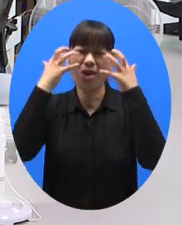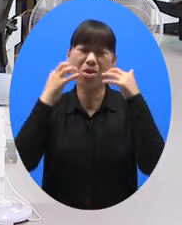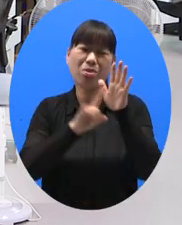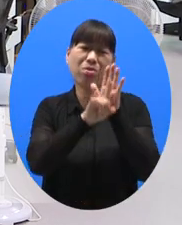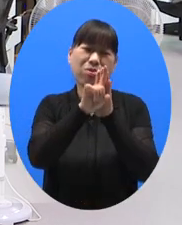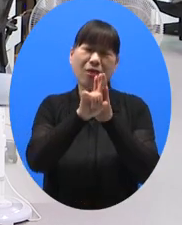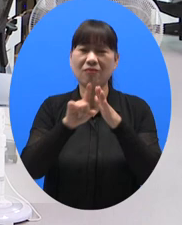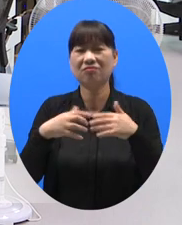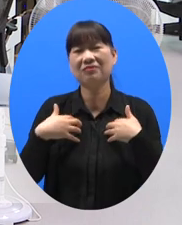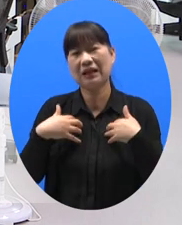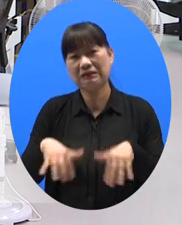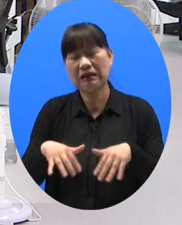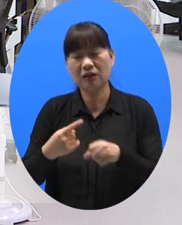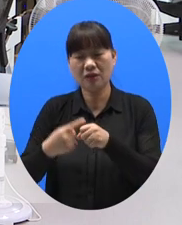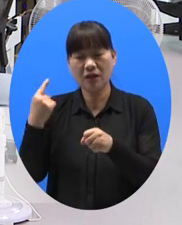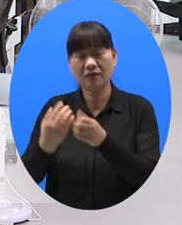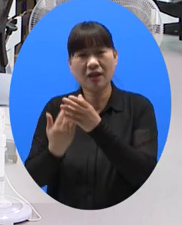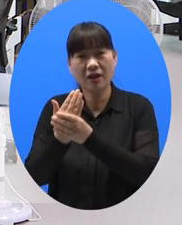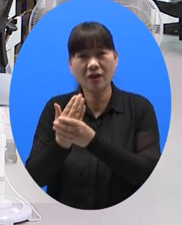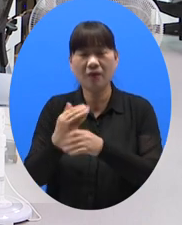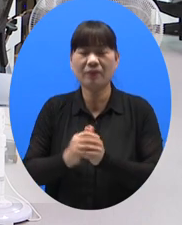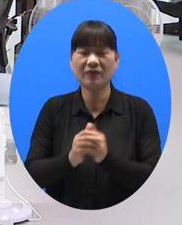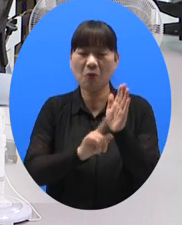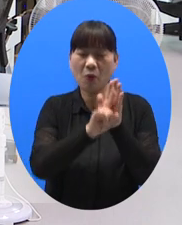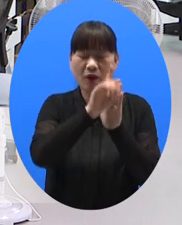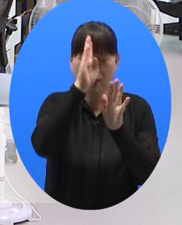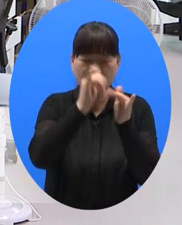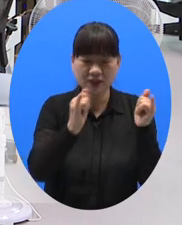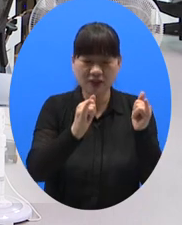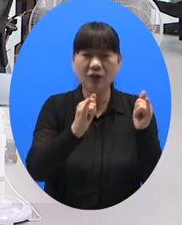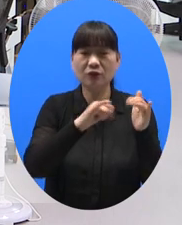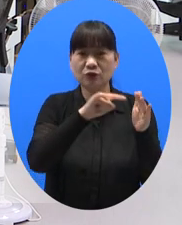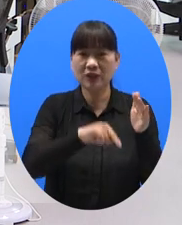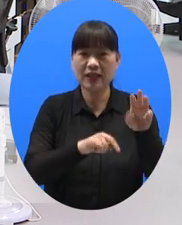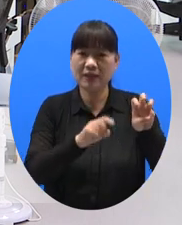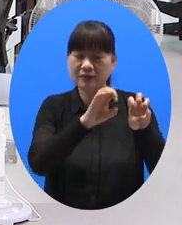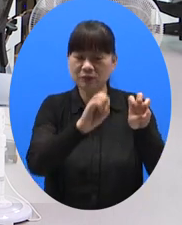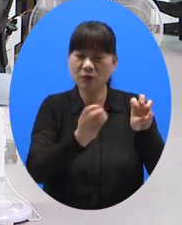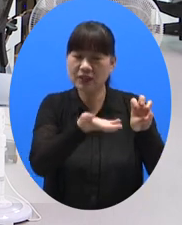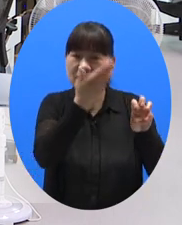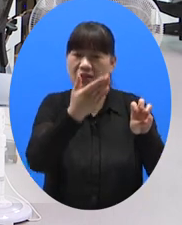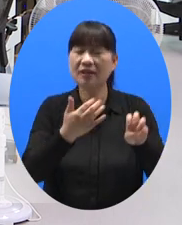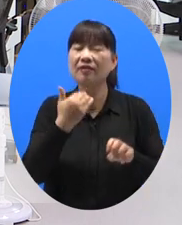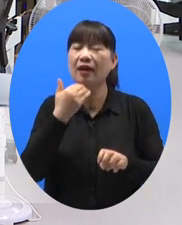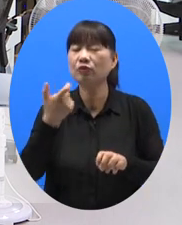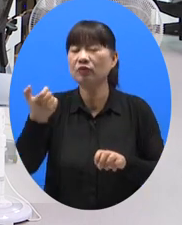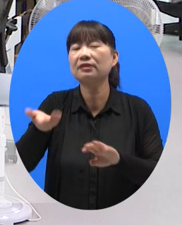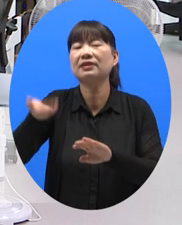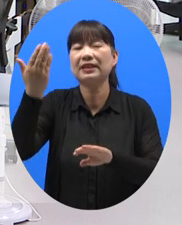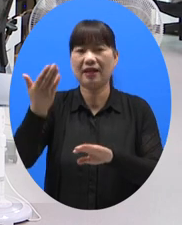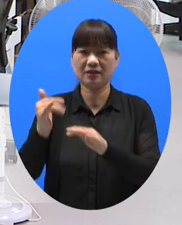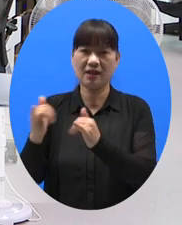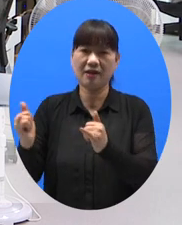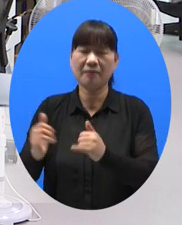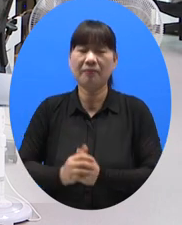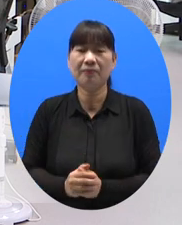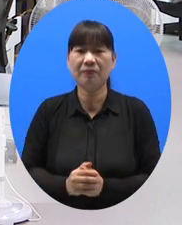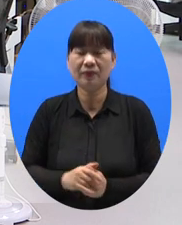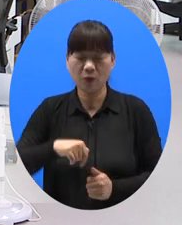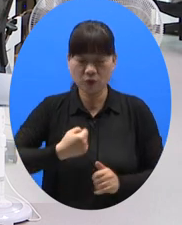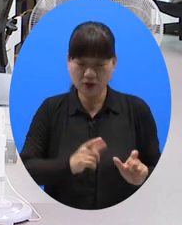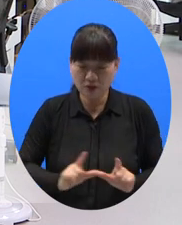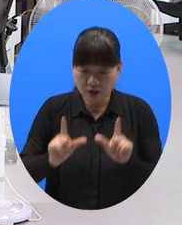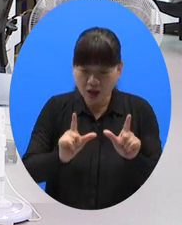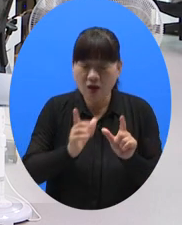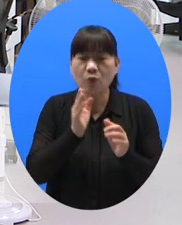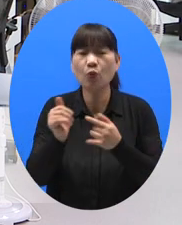취약합니다. 지난해 발생한 경기도 온열 질환자 중30% 이상이 60대 이상이셨습니다. 특히 혼자